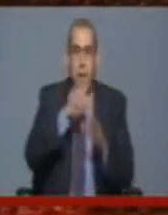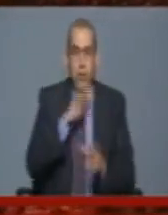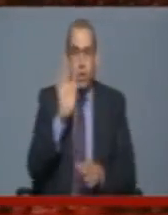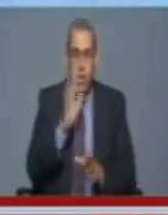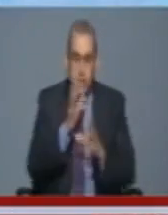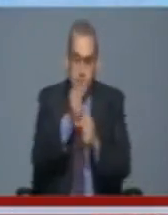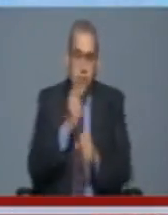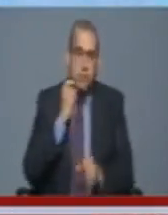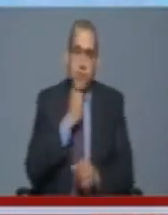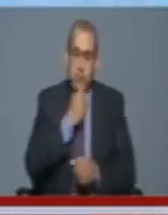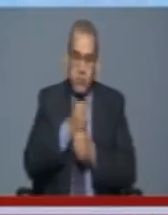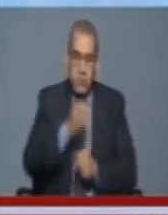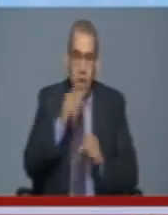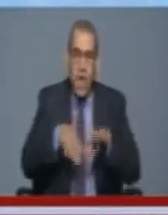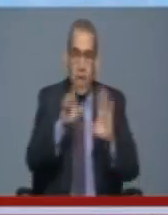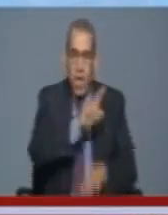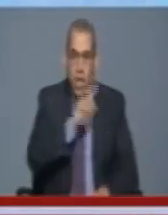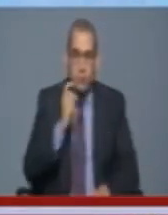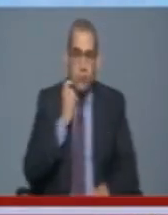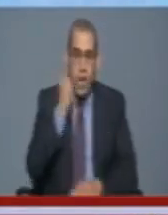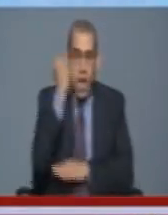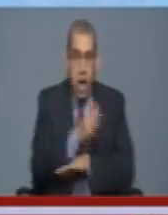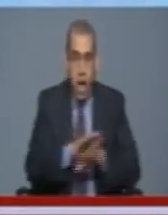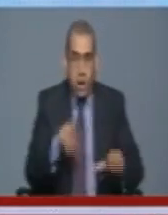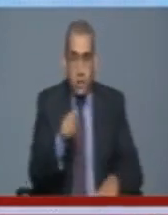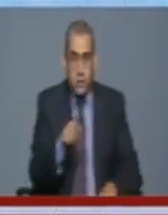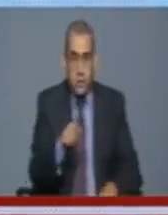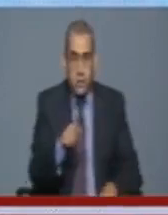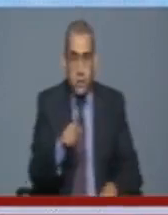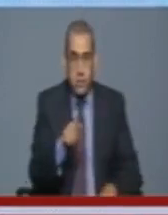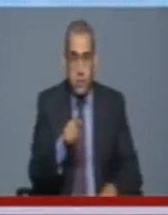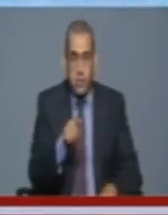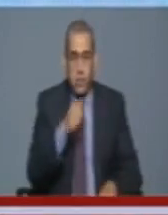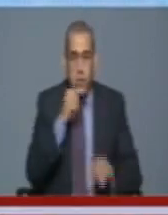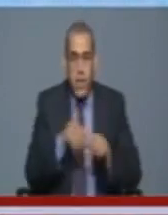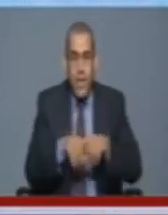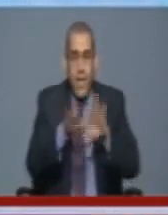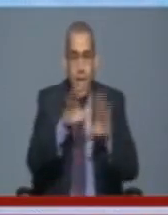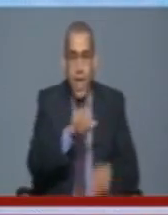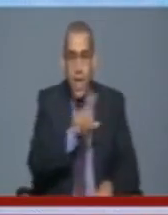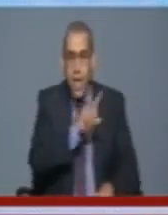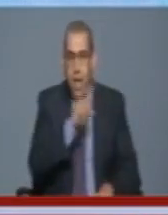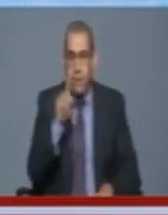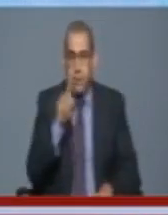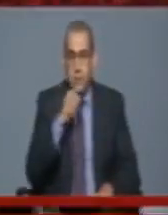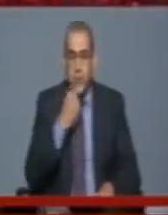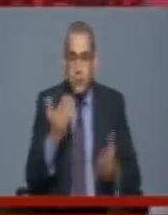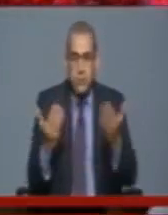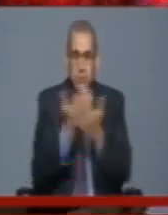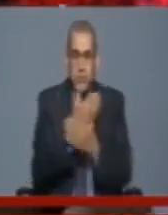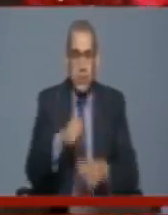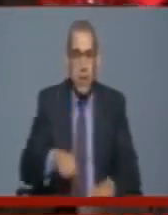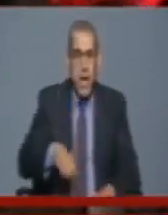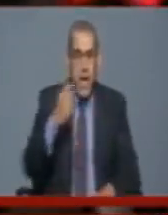صامد، وأن الأرض ما تتصنش وما تغلاش